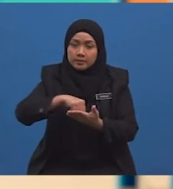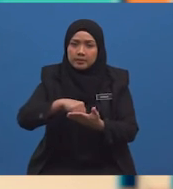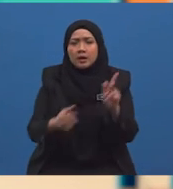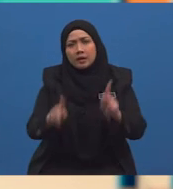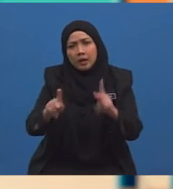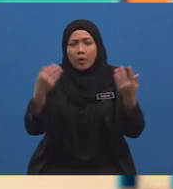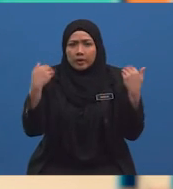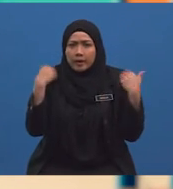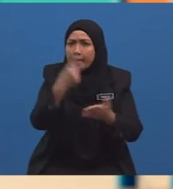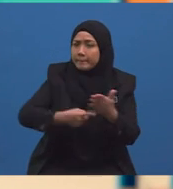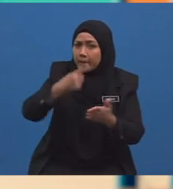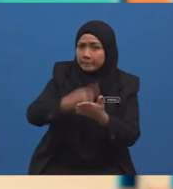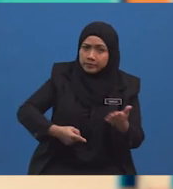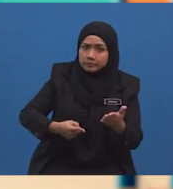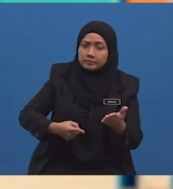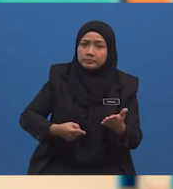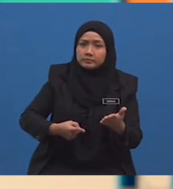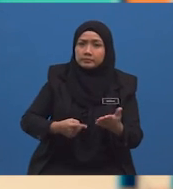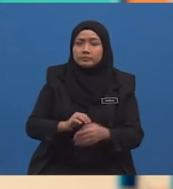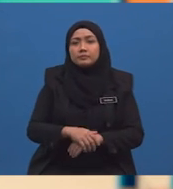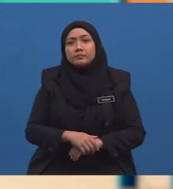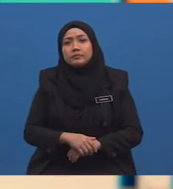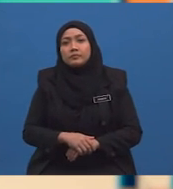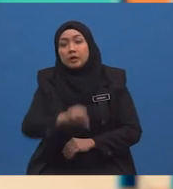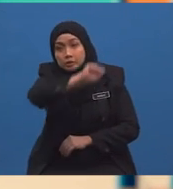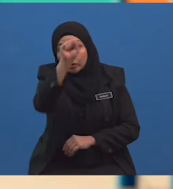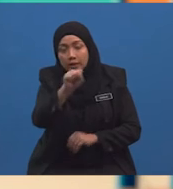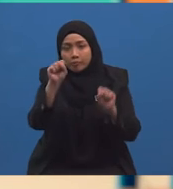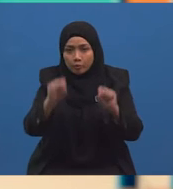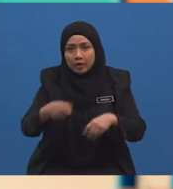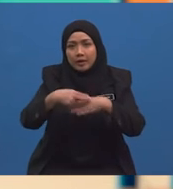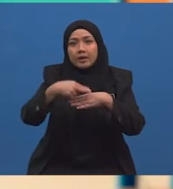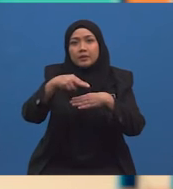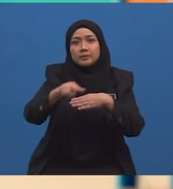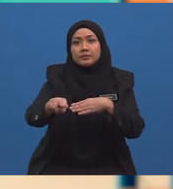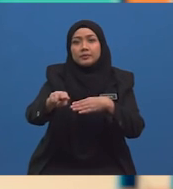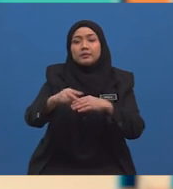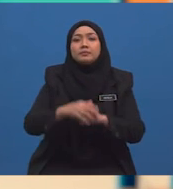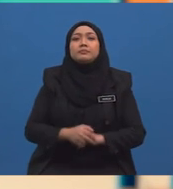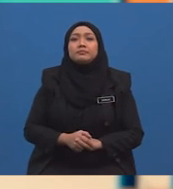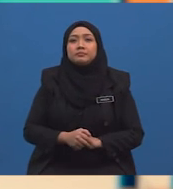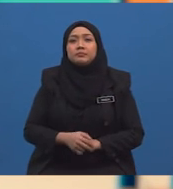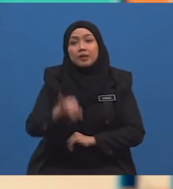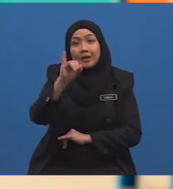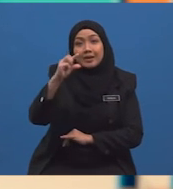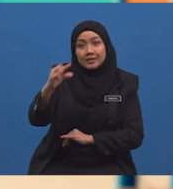Sekiranya ada sebarang persoalan, sila hantar kepada saya di IG pribadi saya